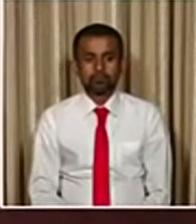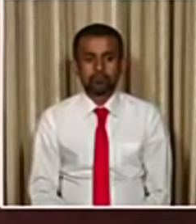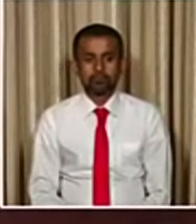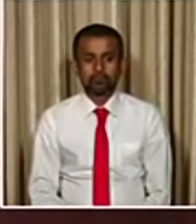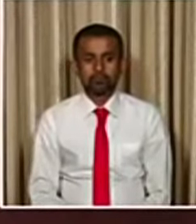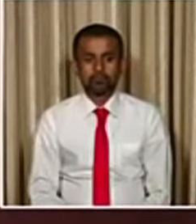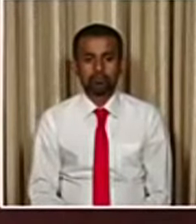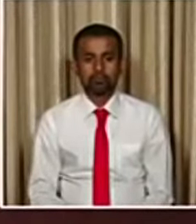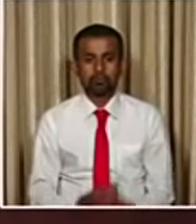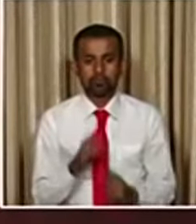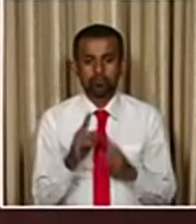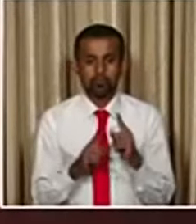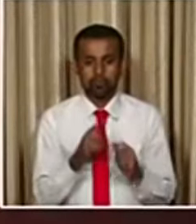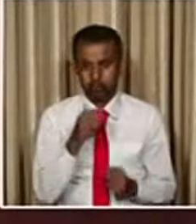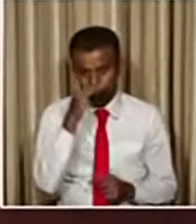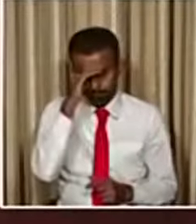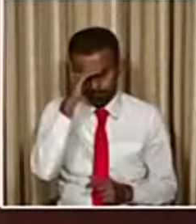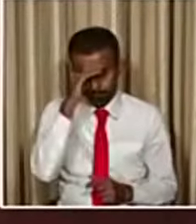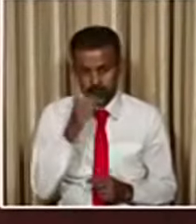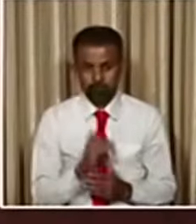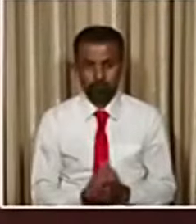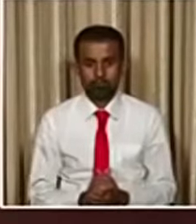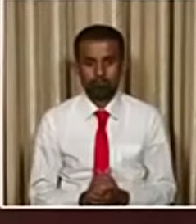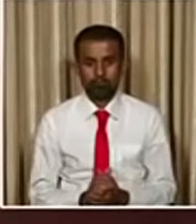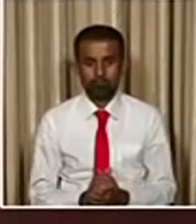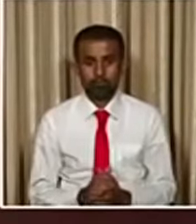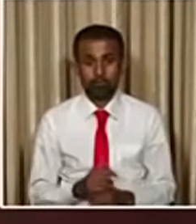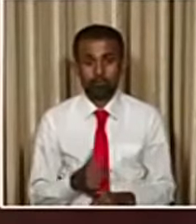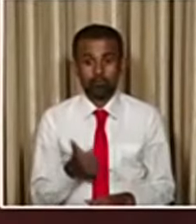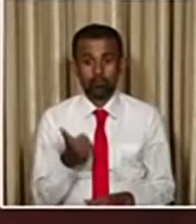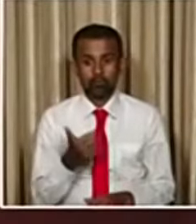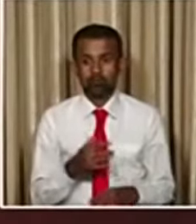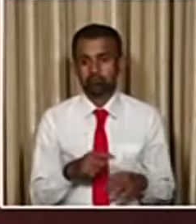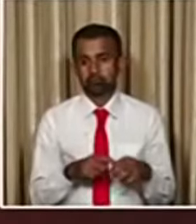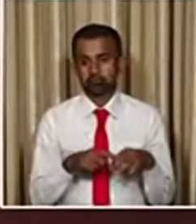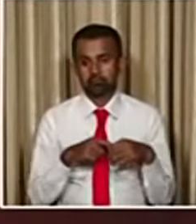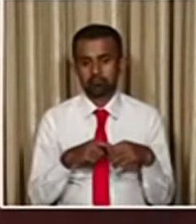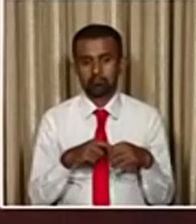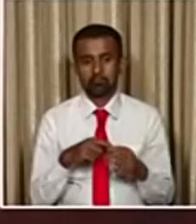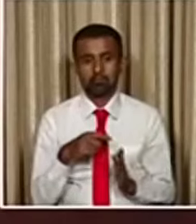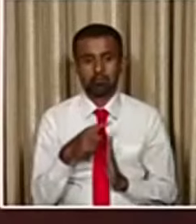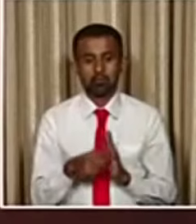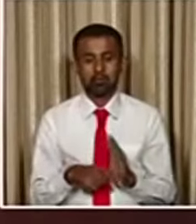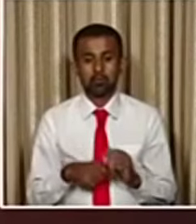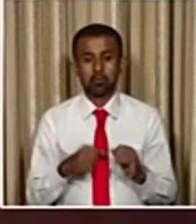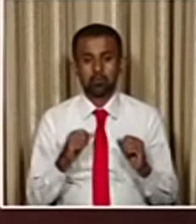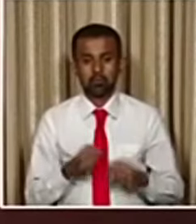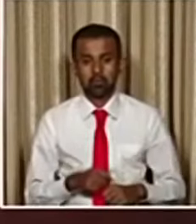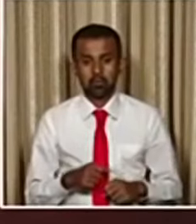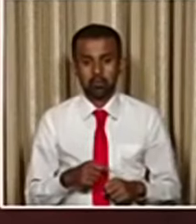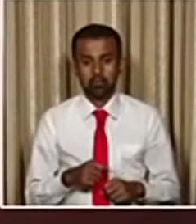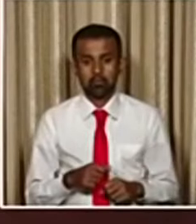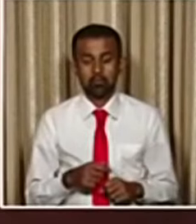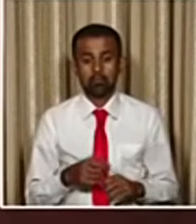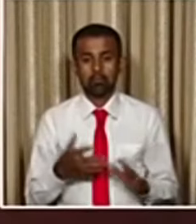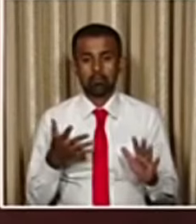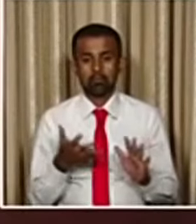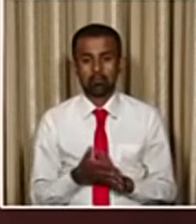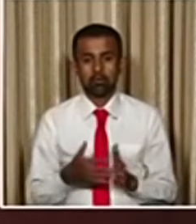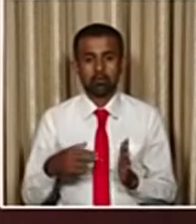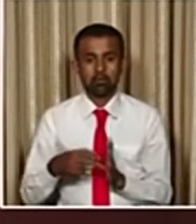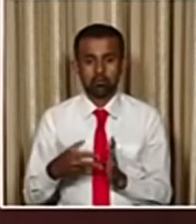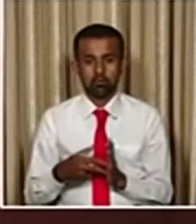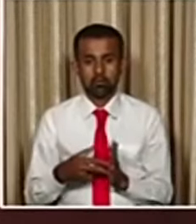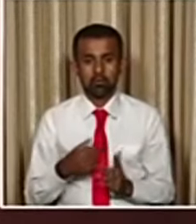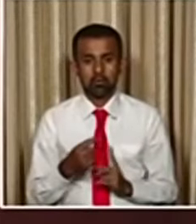ಅರೋ ಕಥಾನಾಯಕ ತುಮನಿ ಮೈತ್ರ ಕಾಲೋಚಿತ ಪ್ರಶ್ನೆ ಮೈತ್ರ ಮೇ ರಟ ಮೇವನಿ ಪತ್ತೆಗಡ ಅತ್ತುನೇ ಮೇವನಿ ವರದಿ